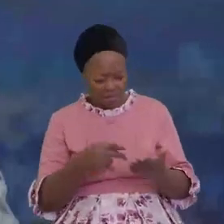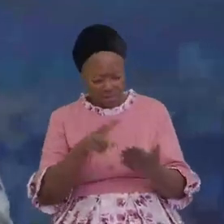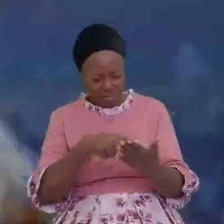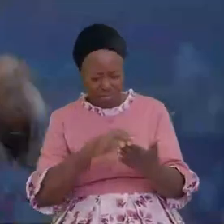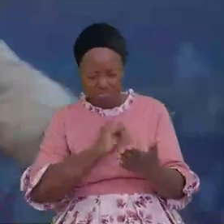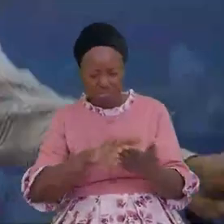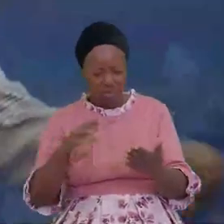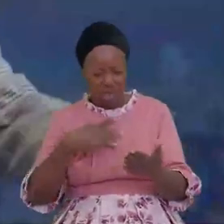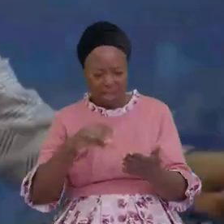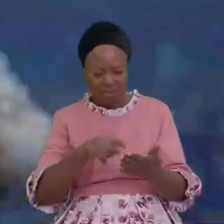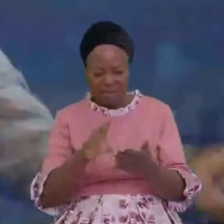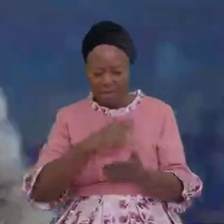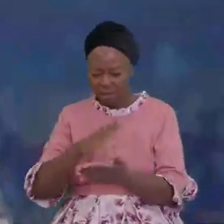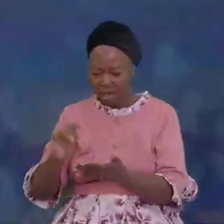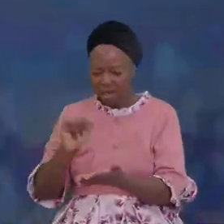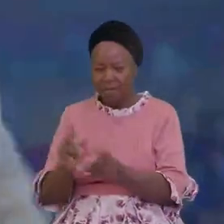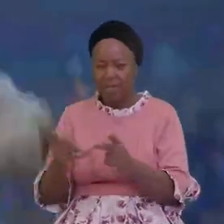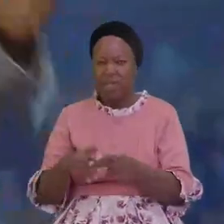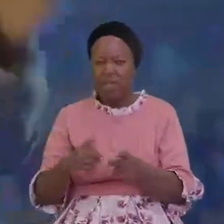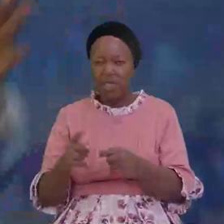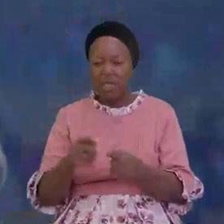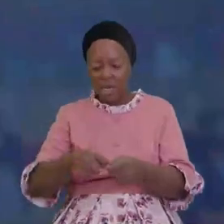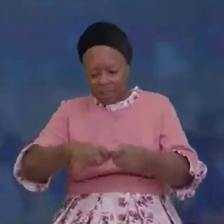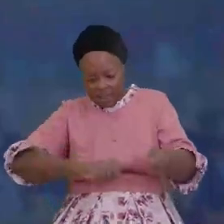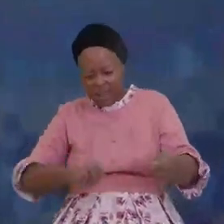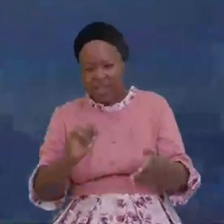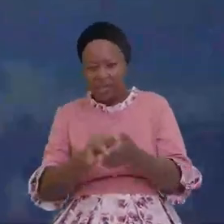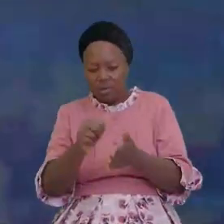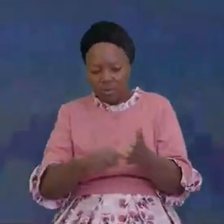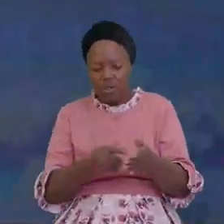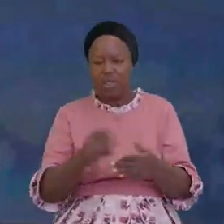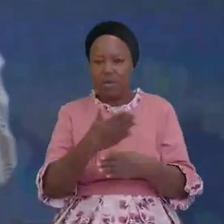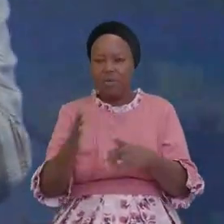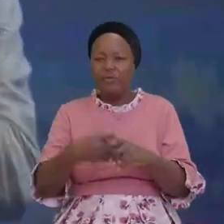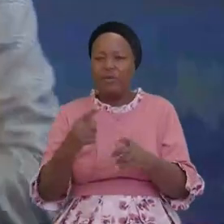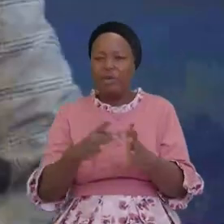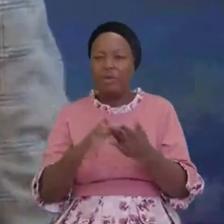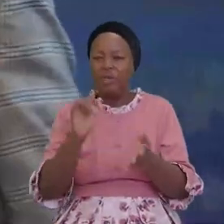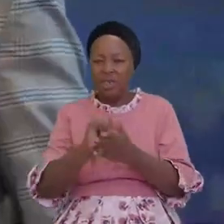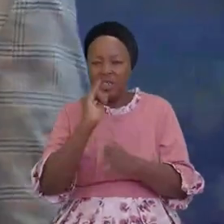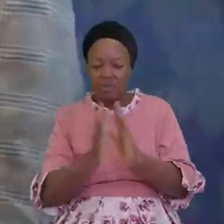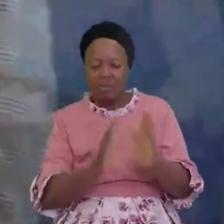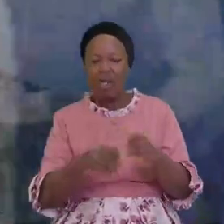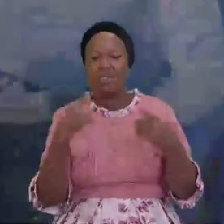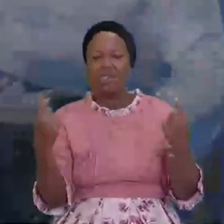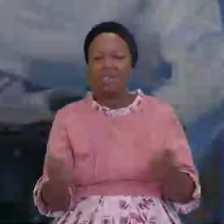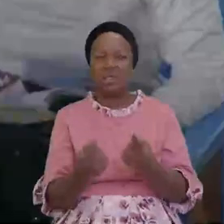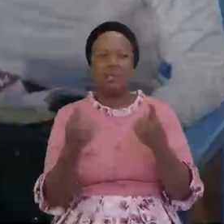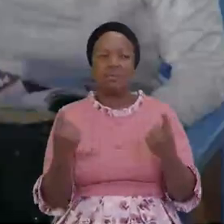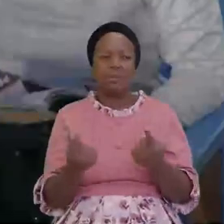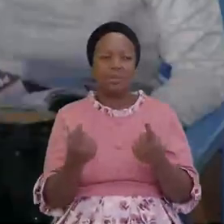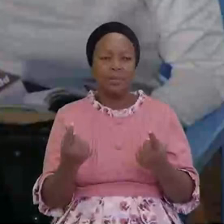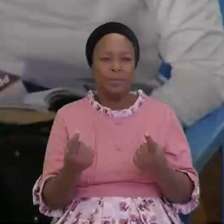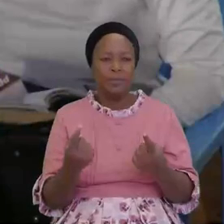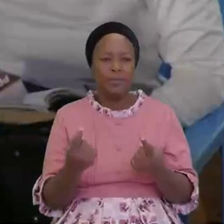Peu importe si je prends la Bible, je n'aime pas ceci, Dieu est amour. Alors, je peut déchirer ses pages de la